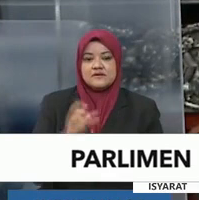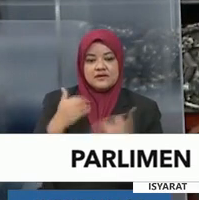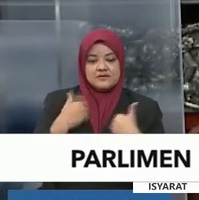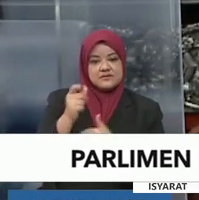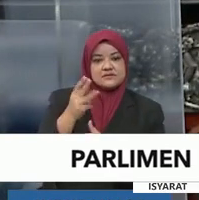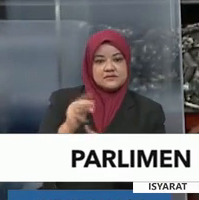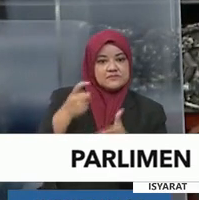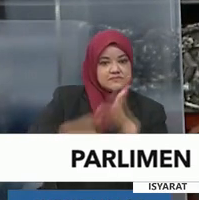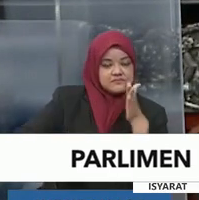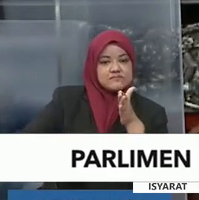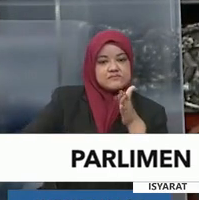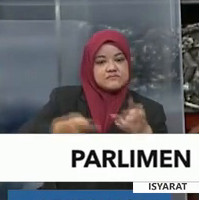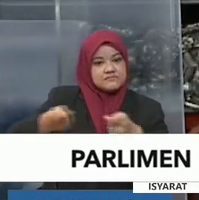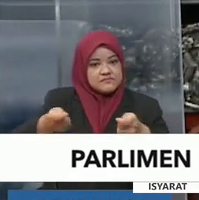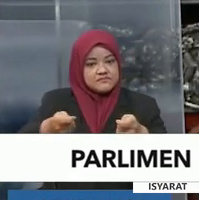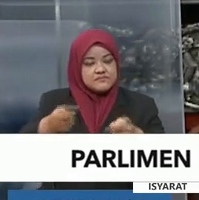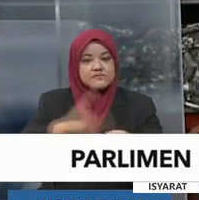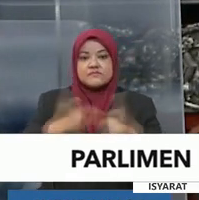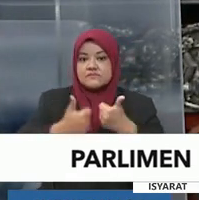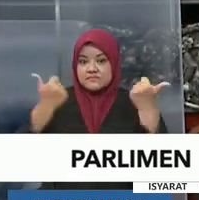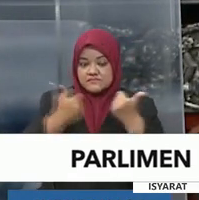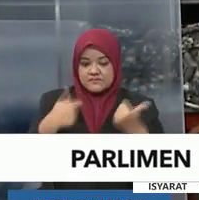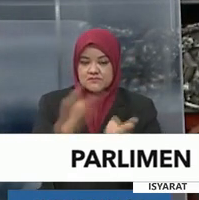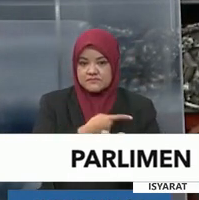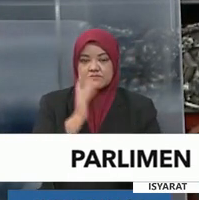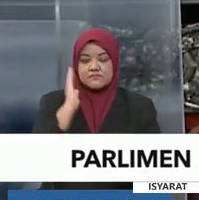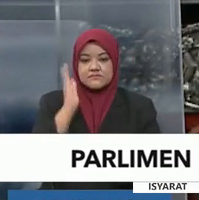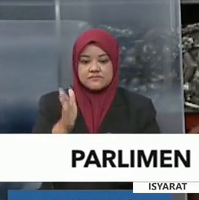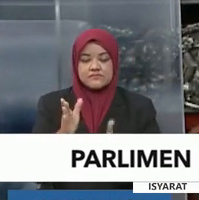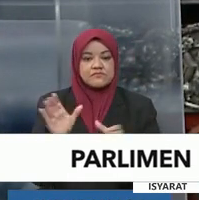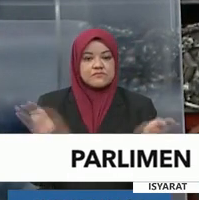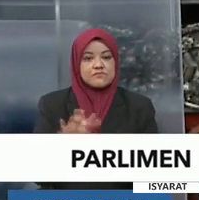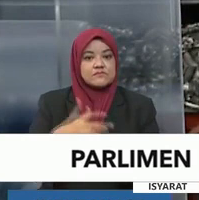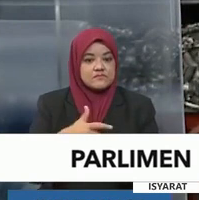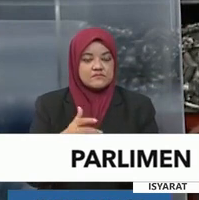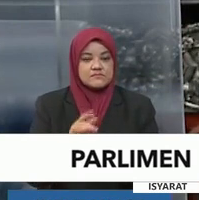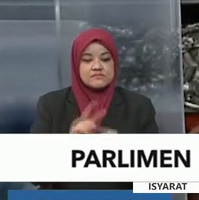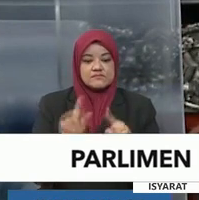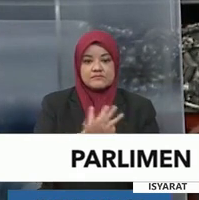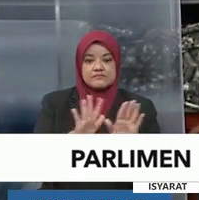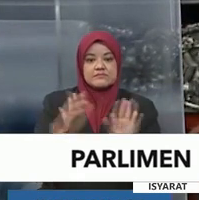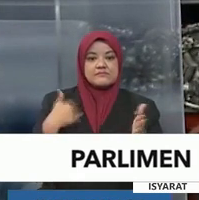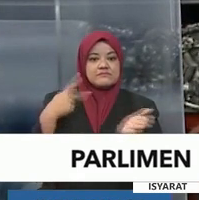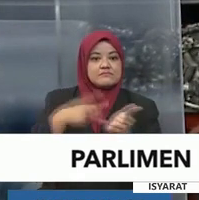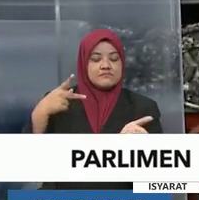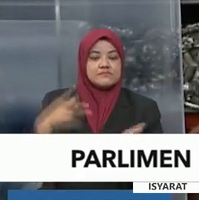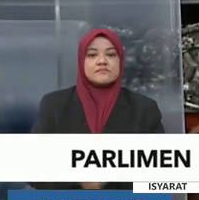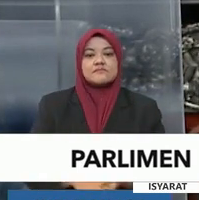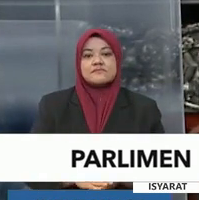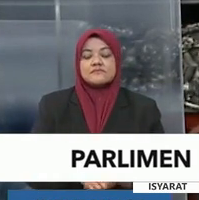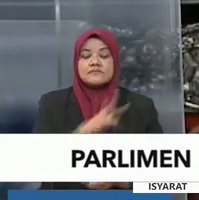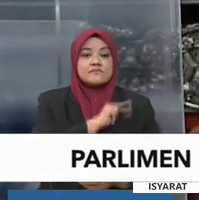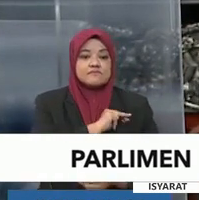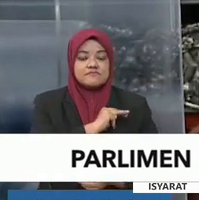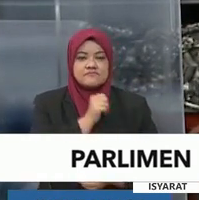skim harga kawalan musim perayaan yang kita letak lebih awal. Jangan yang mengambil kesempatan.